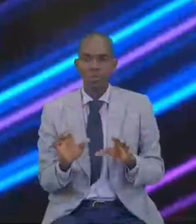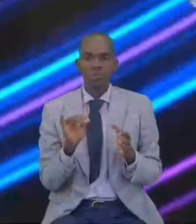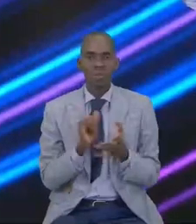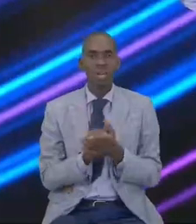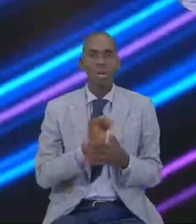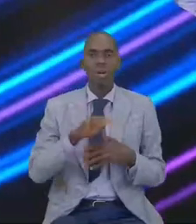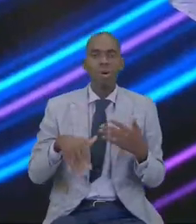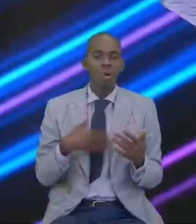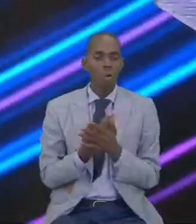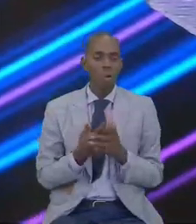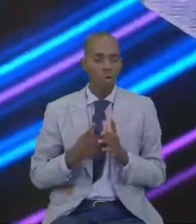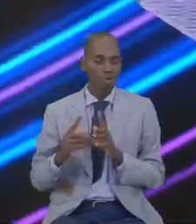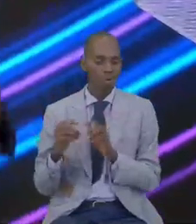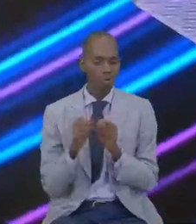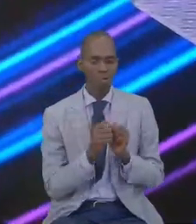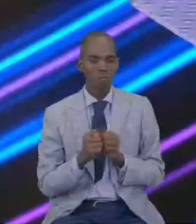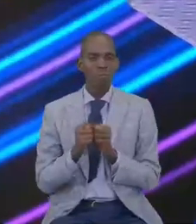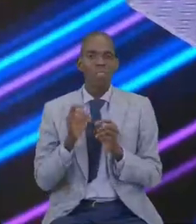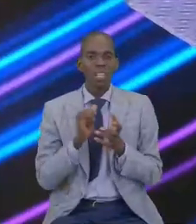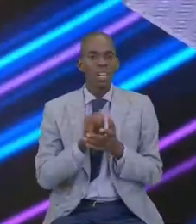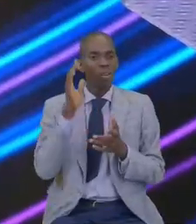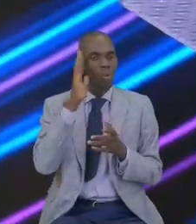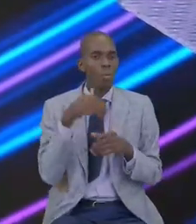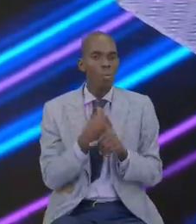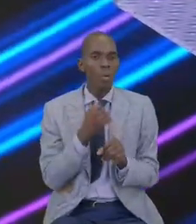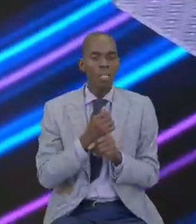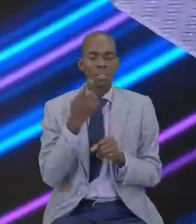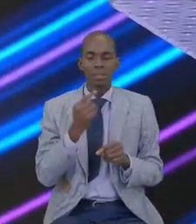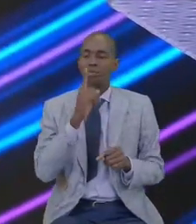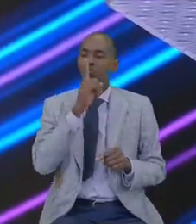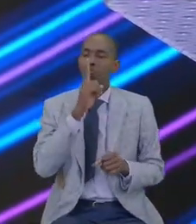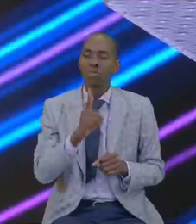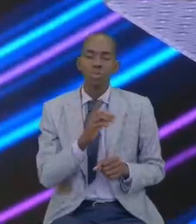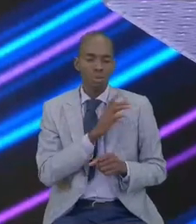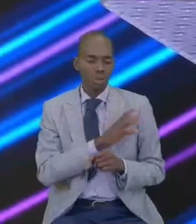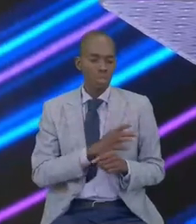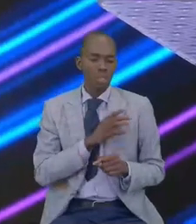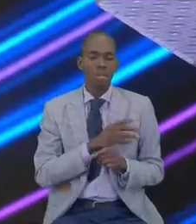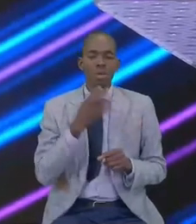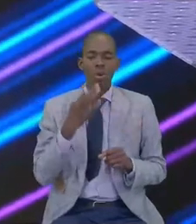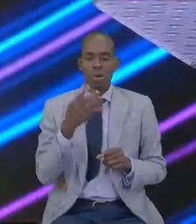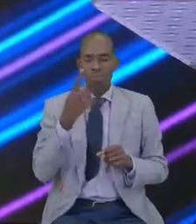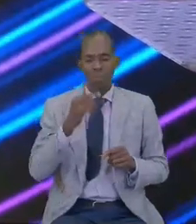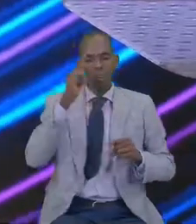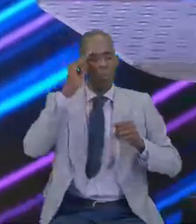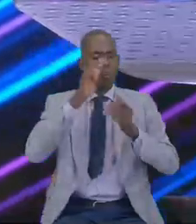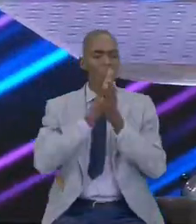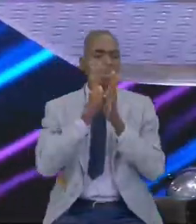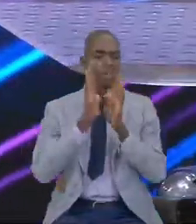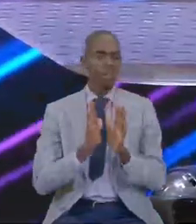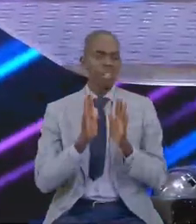combiné qui fait le vrai caractère du croyant. Maintenant, il nous dit